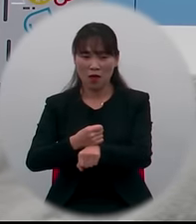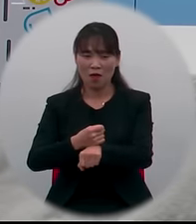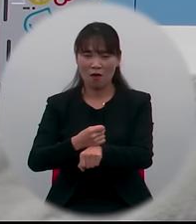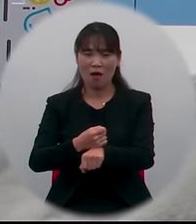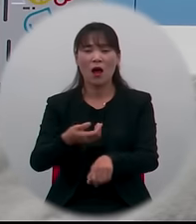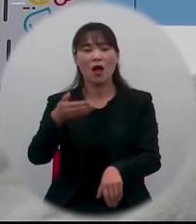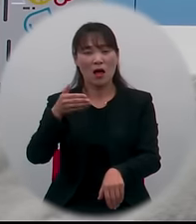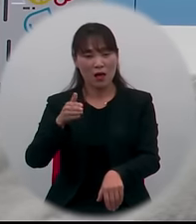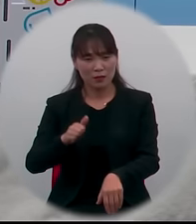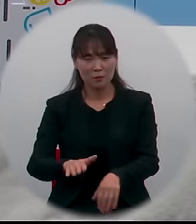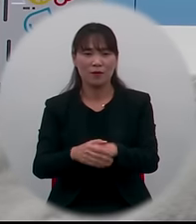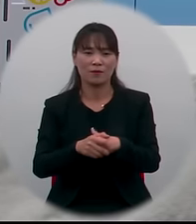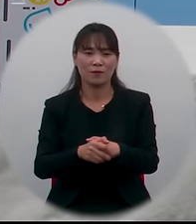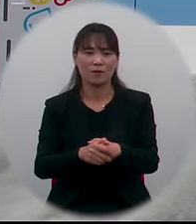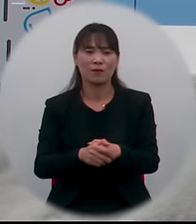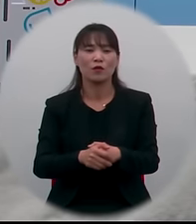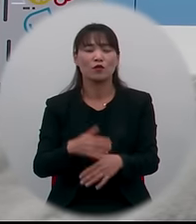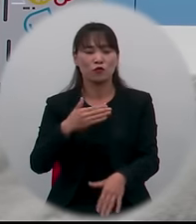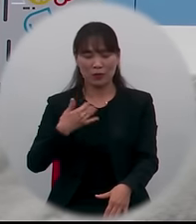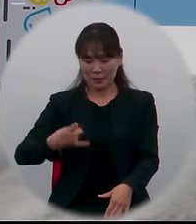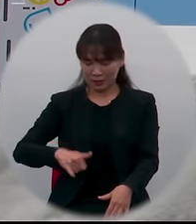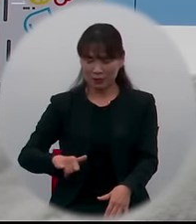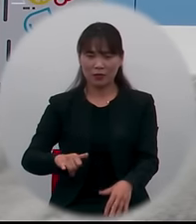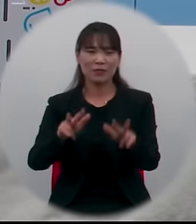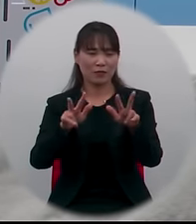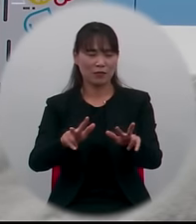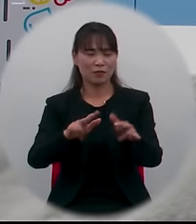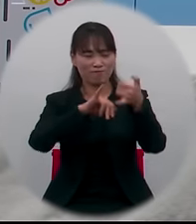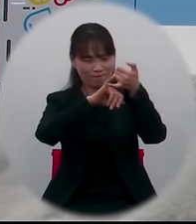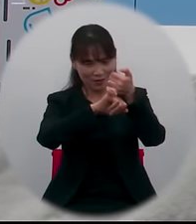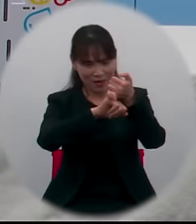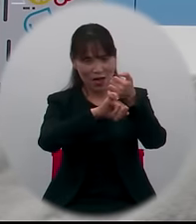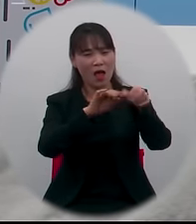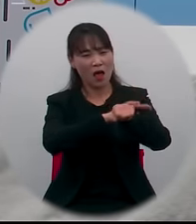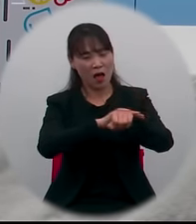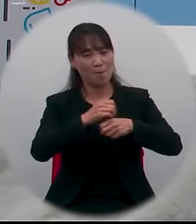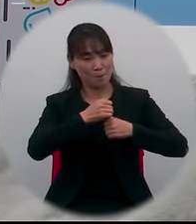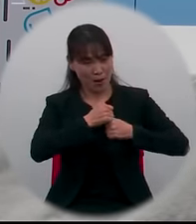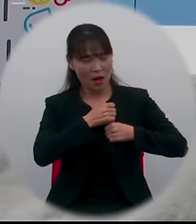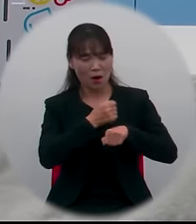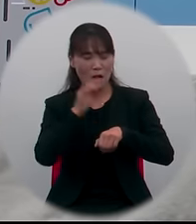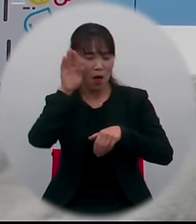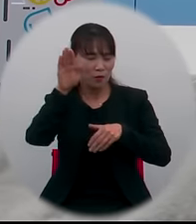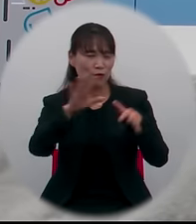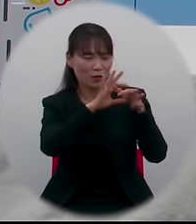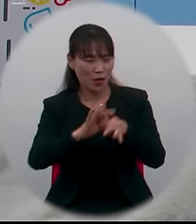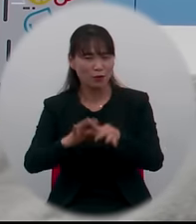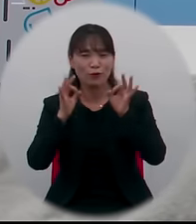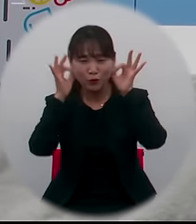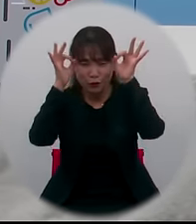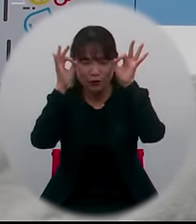부모님들께 꼭 제가 드리고 싶은 얘기가 있어요 아무리 우리 아이가 지금 약속을 잘 지키고 앞으로도 그렇게